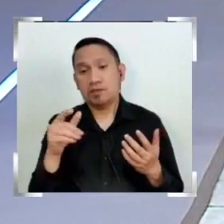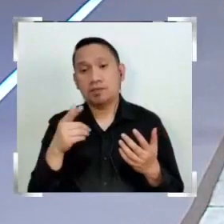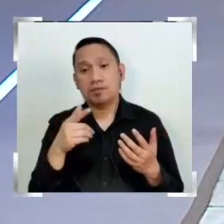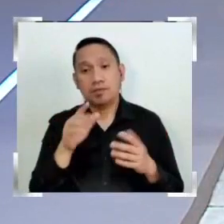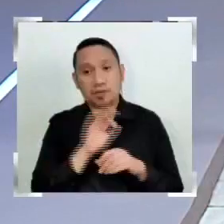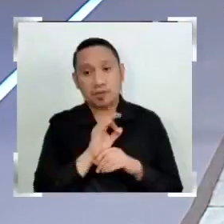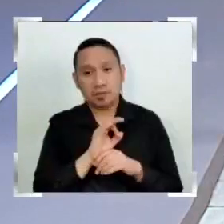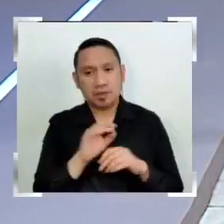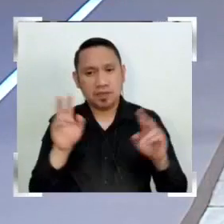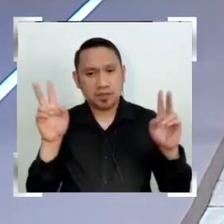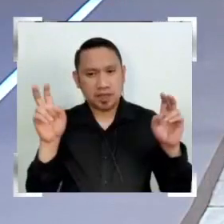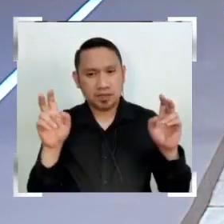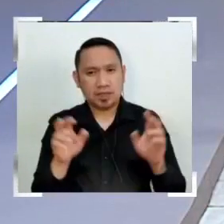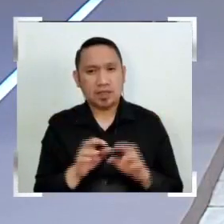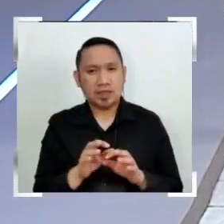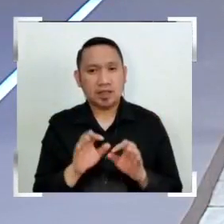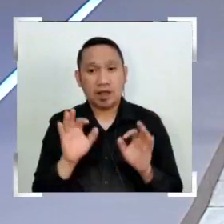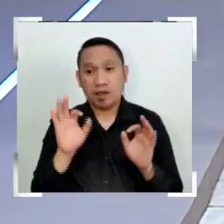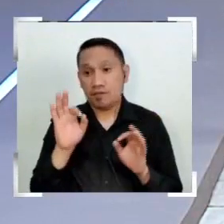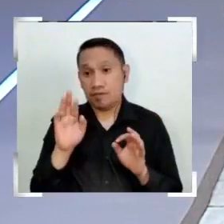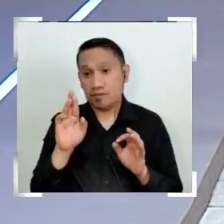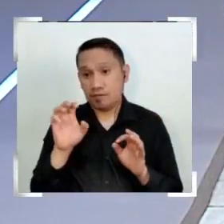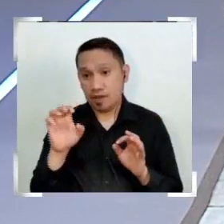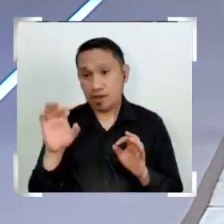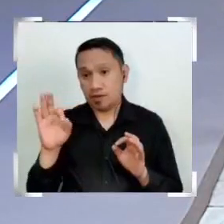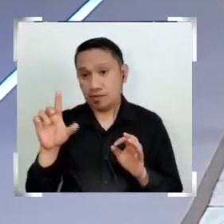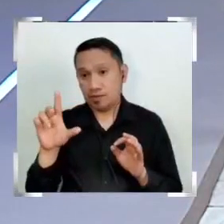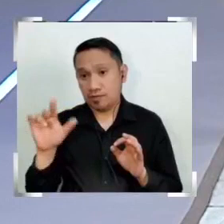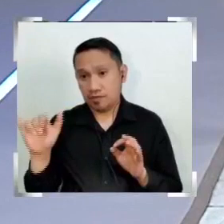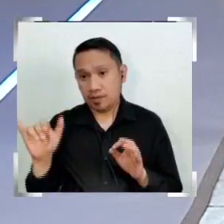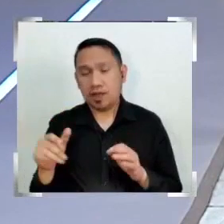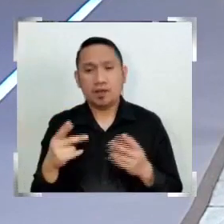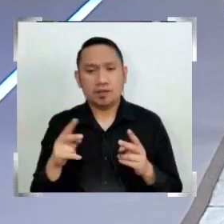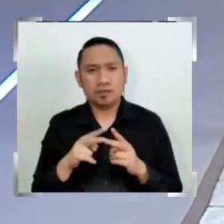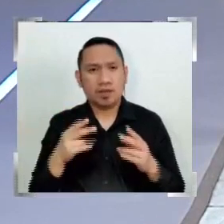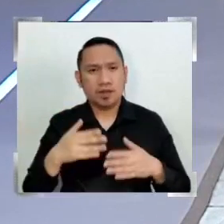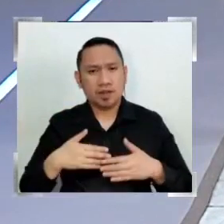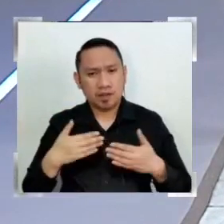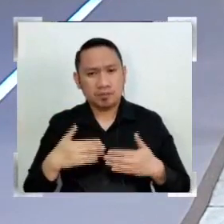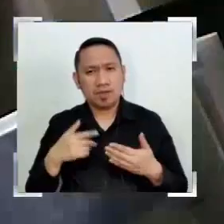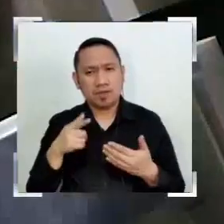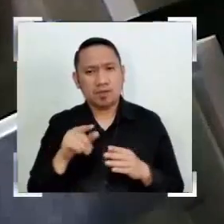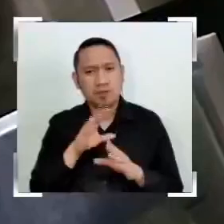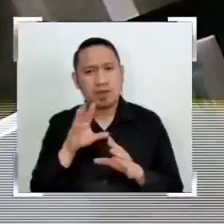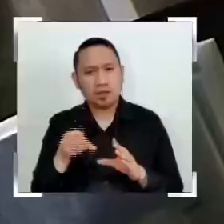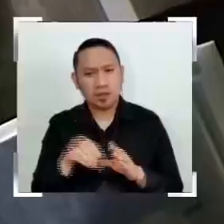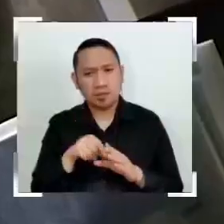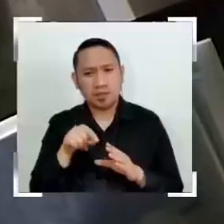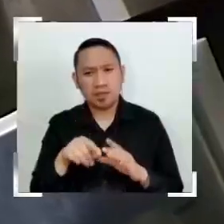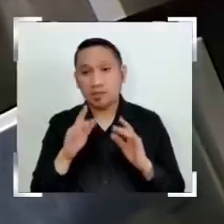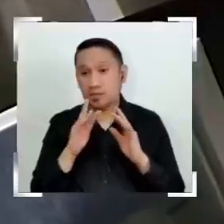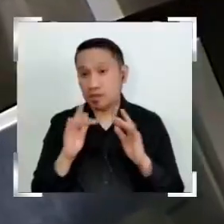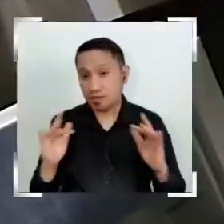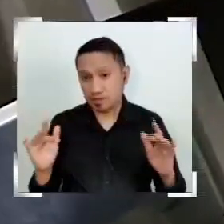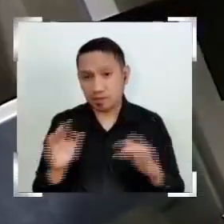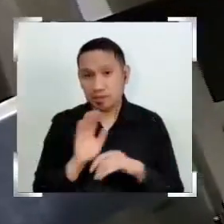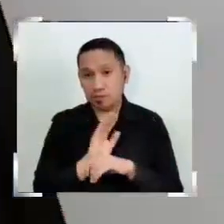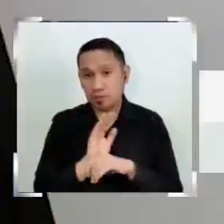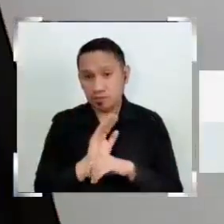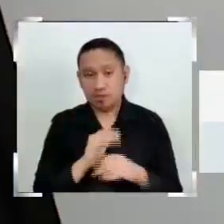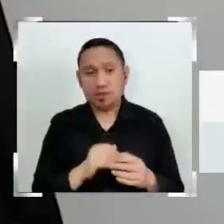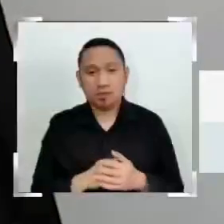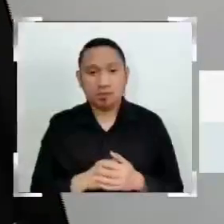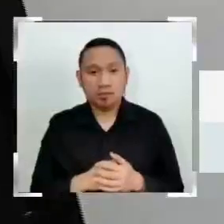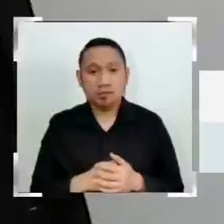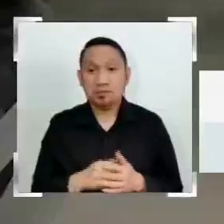Firefly. Ayon kay Isabel Ortega, masaya siyang nakasama sa Film Fest ngayong taon. Tiniyak din ni Miguel Tanfelix na